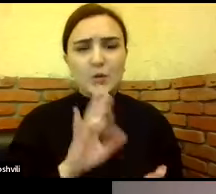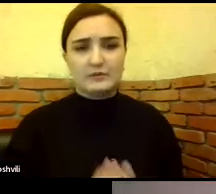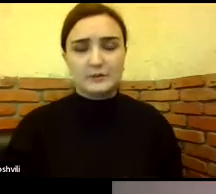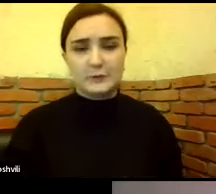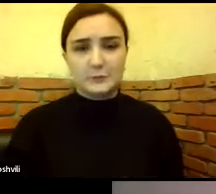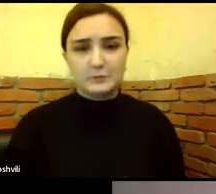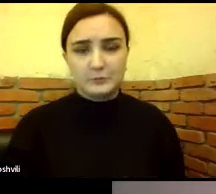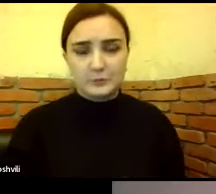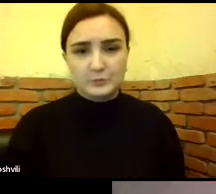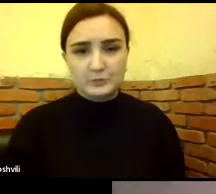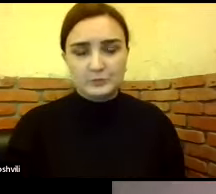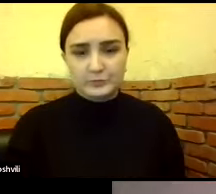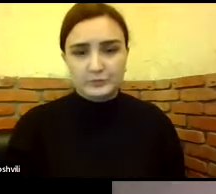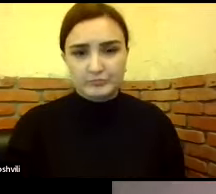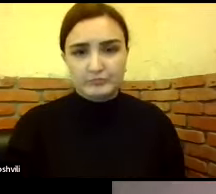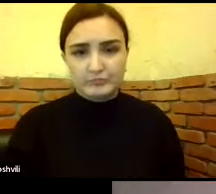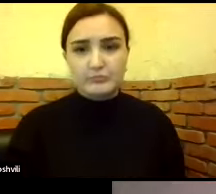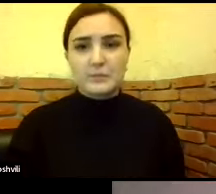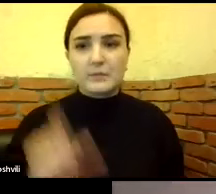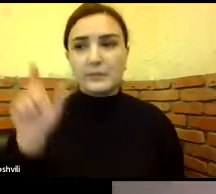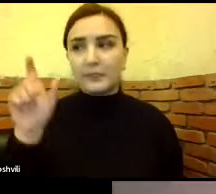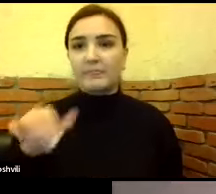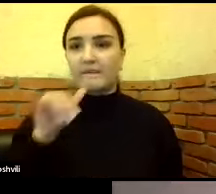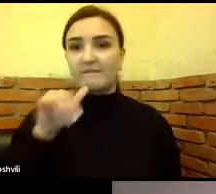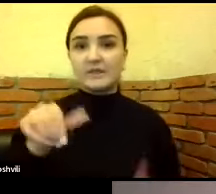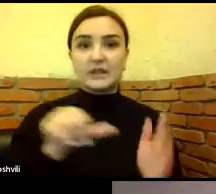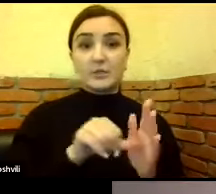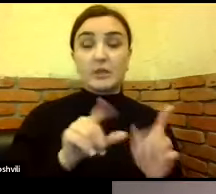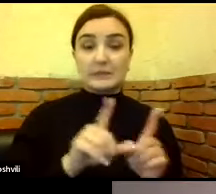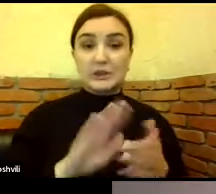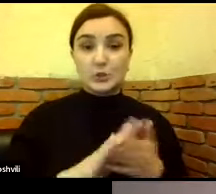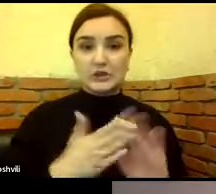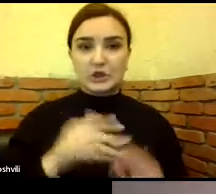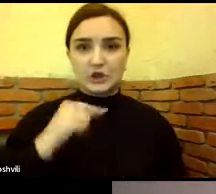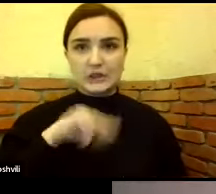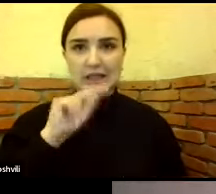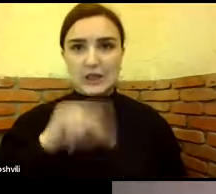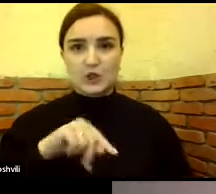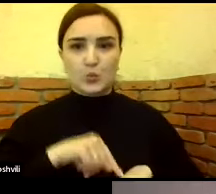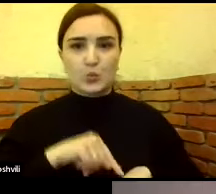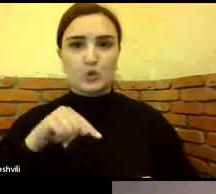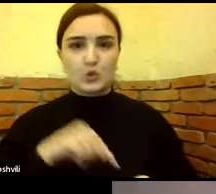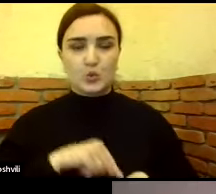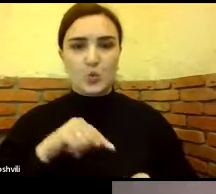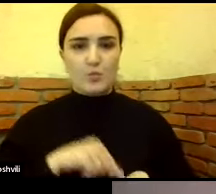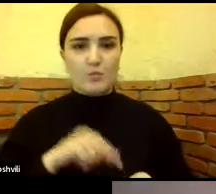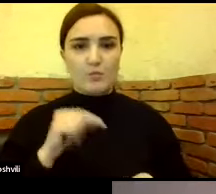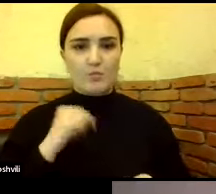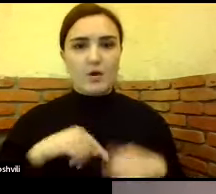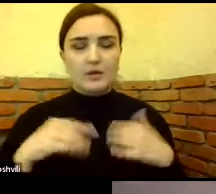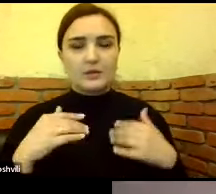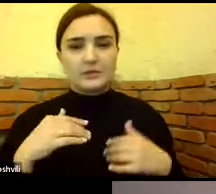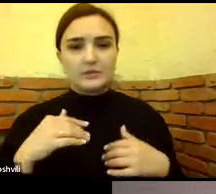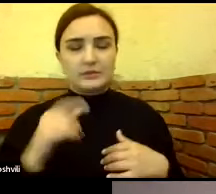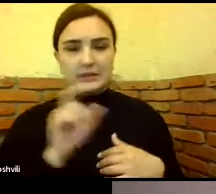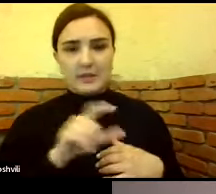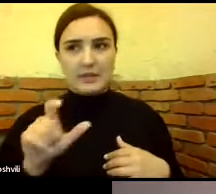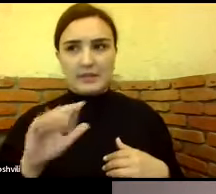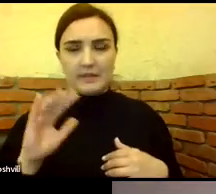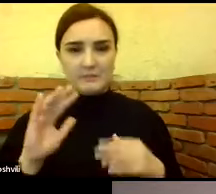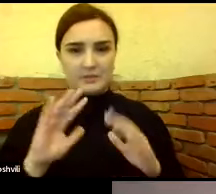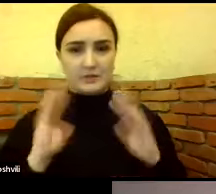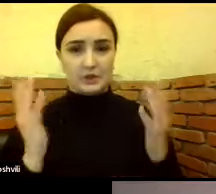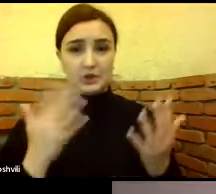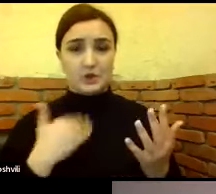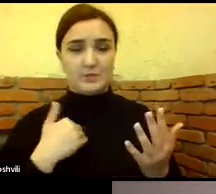ამ სიტუაციაშიც დანაშაულის გრძნობას და რაღაცნაირ უსუსურობას გრძნობენ ხოლმე ეს გაშემოყოფი ადამიანები. ჩემი გამოცდილებიდან ძალიან ხშირ შემიჩნევია